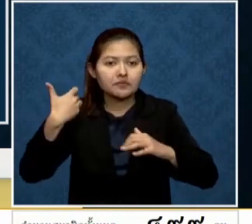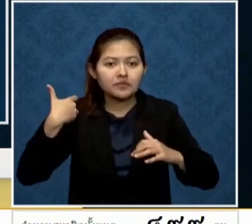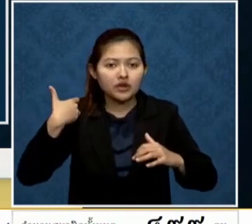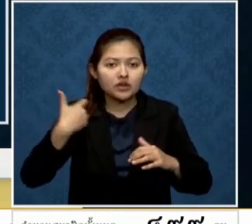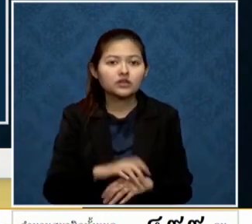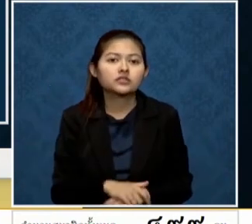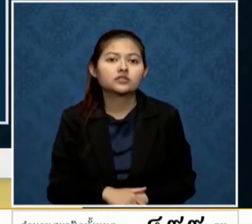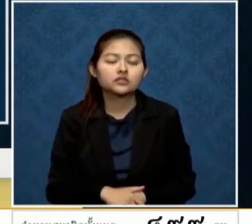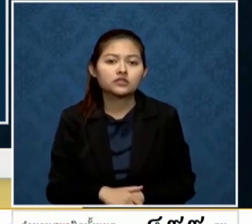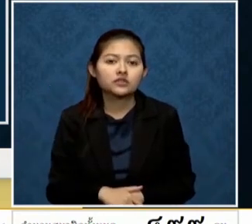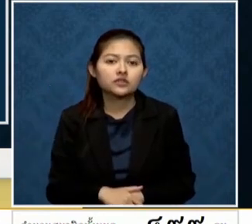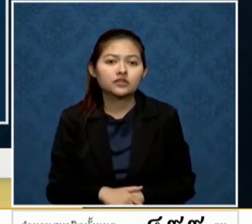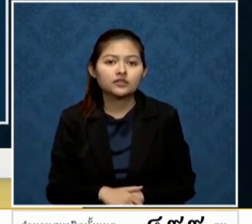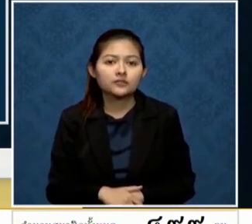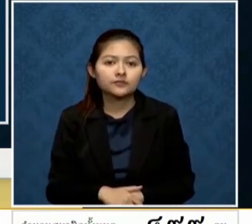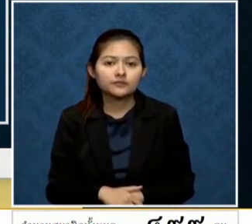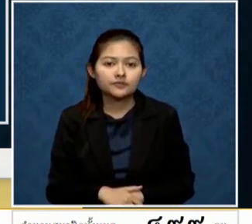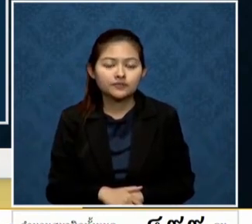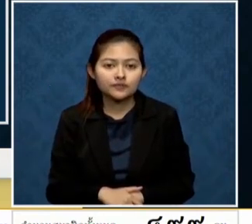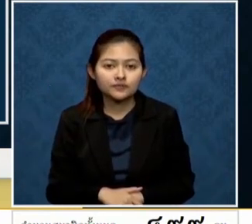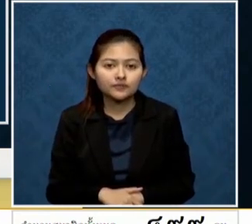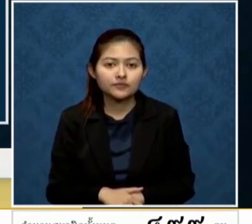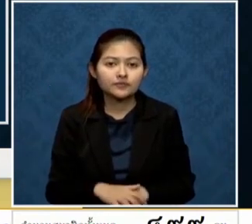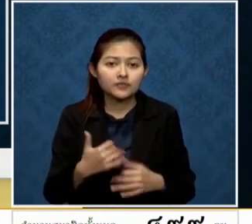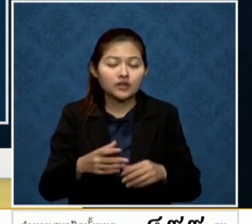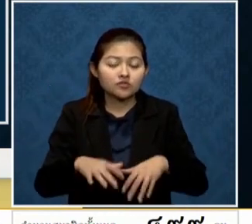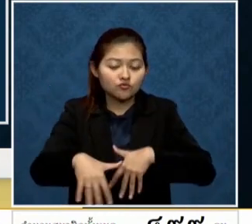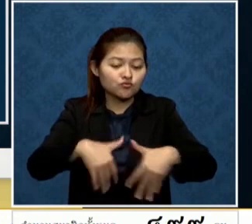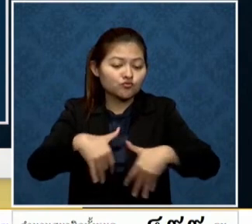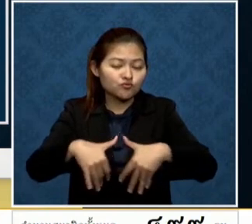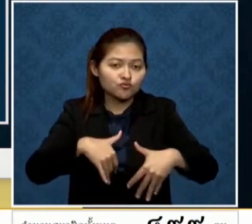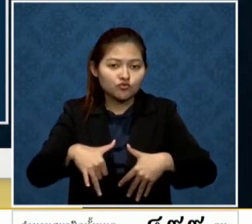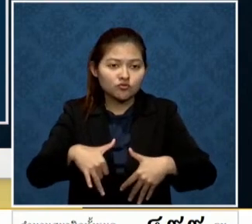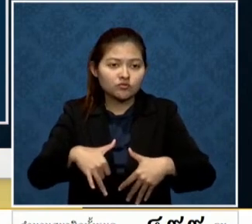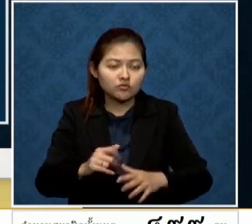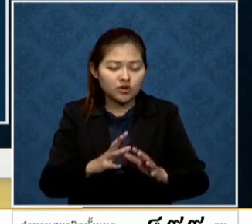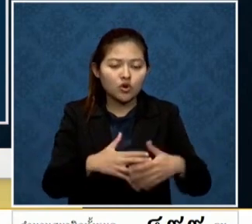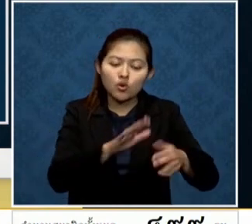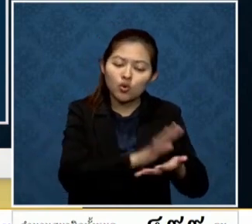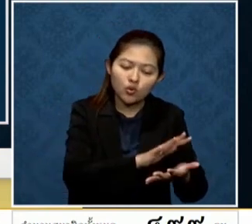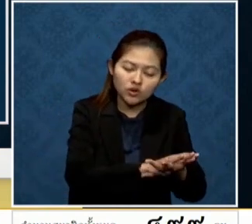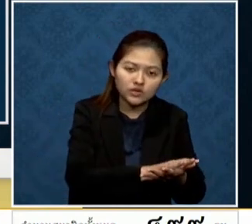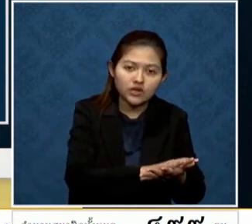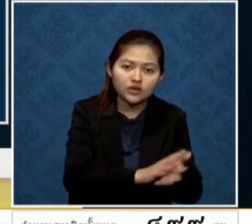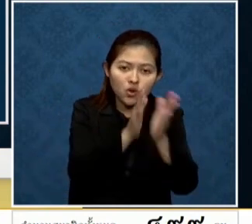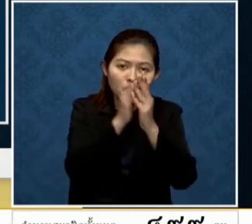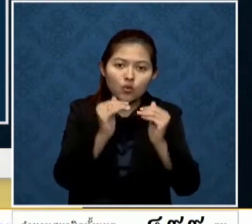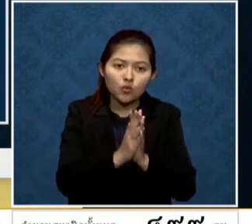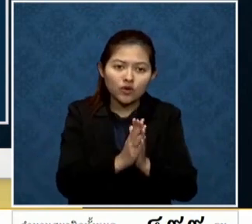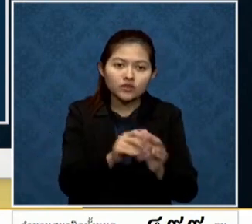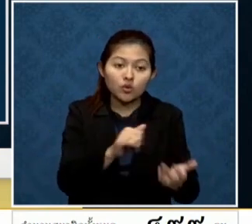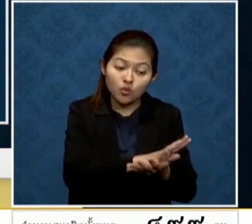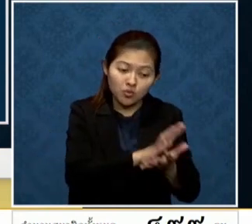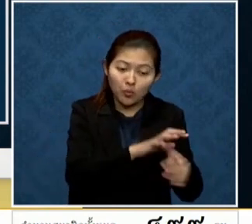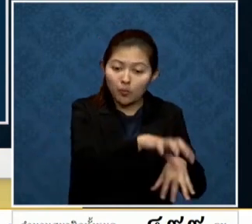เขาน้อยนะคะท่านจะเห็นเลยว่าแถวนั้นเป็นชุมชนหนาแน่นนะคะเนื่องจากมีทั้งโรงเรียนมีทั้งวัดโรงเรียนก็มีหลาย